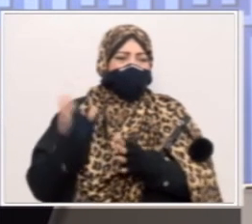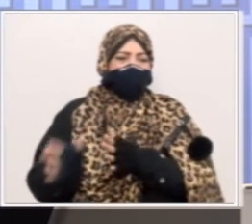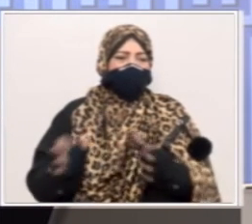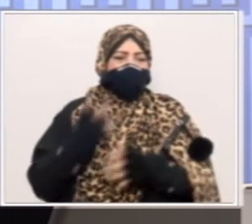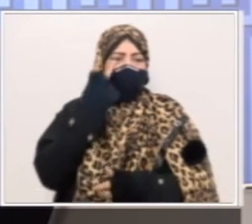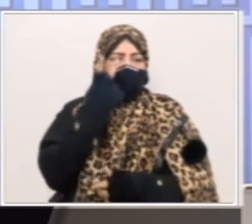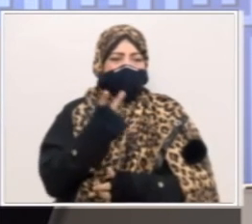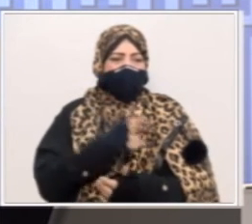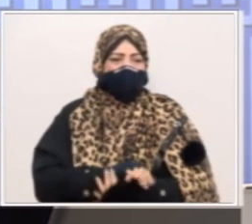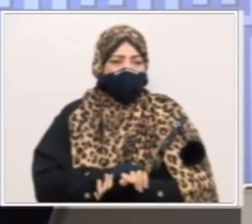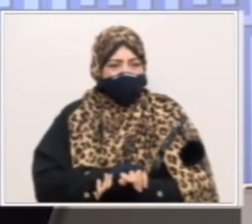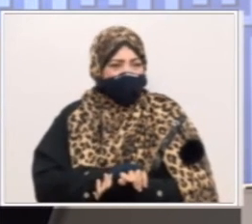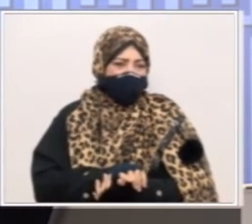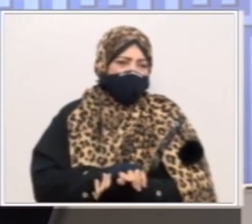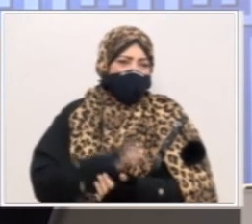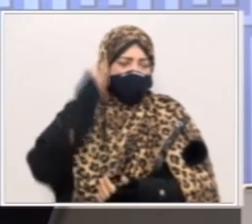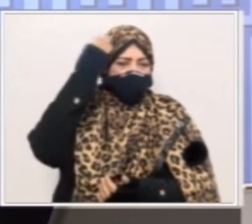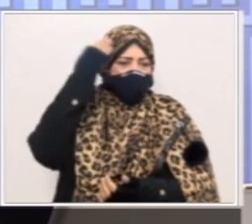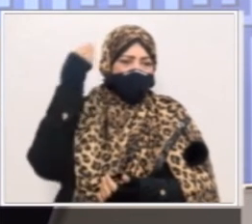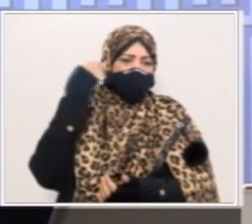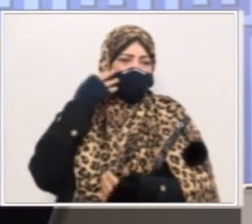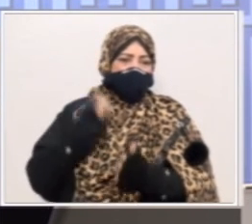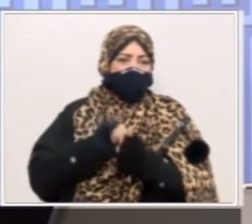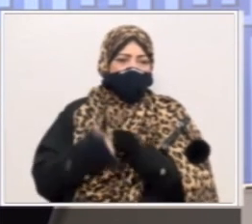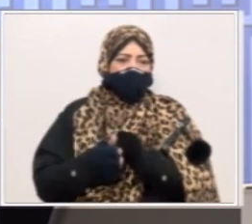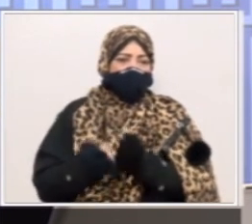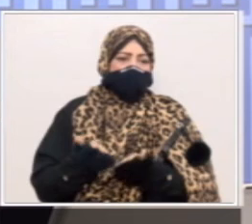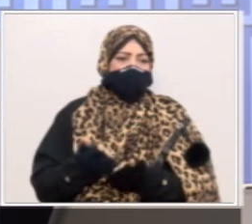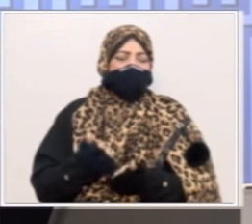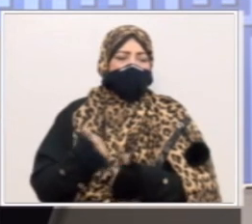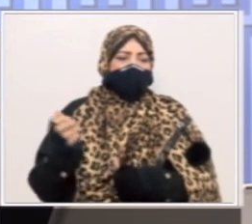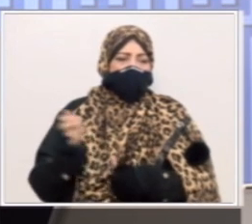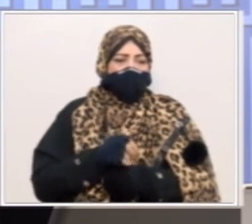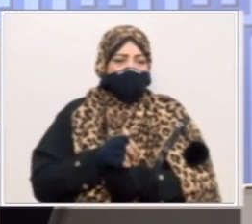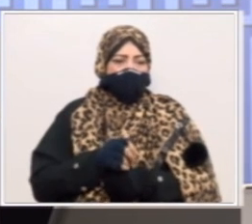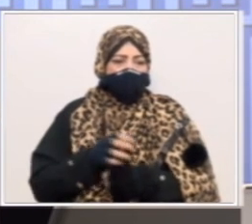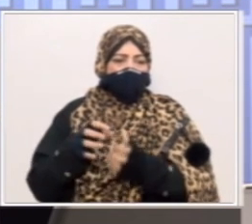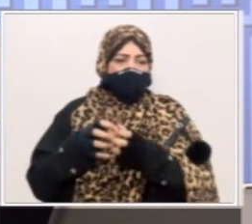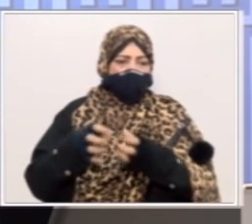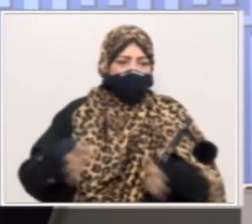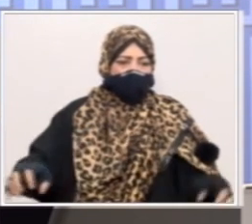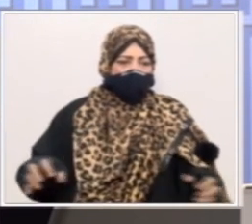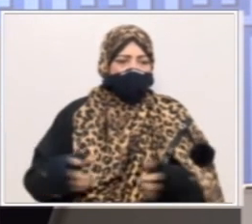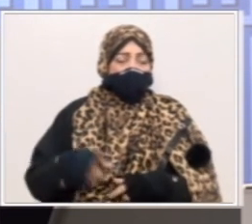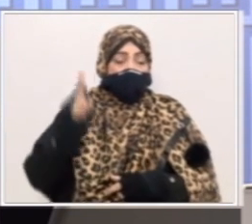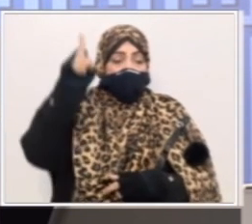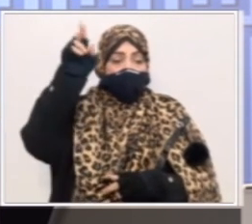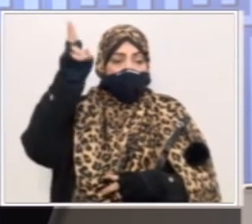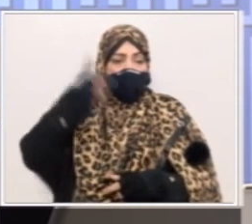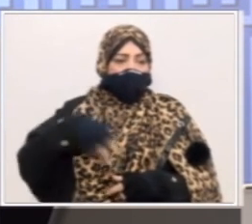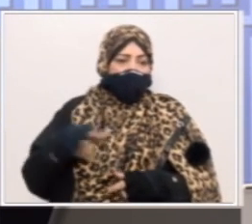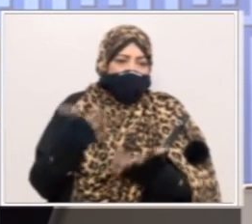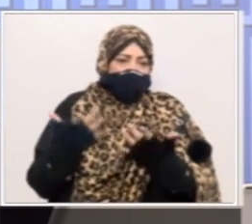زوجها وفراقه من غير عذر، حتى جعله عليه الصلاة والسلام من